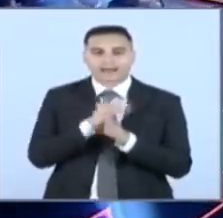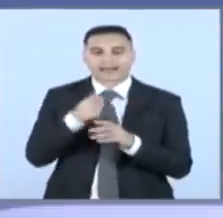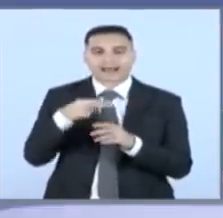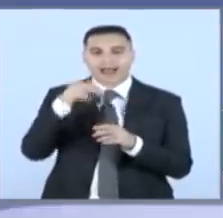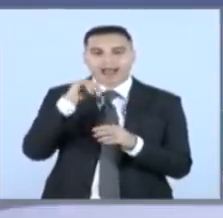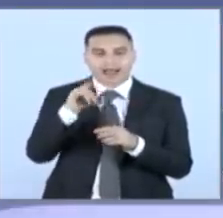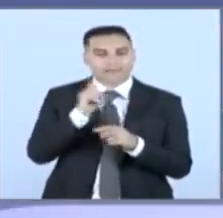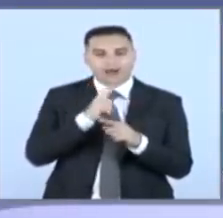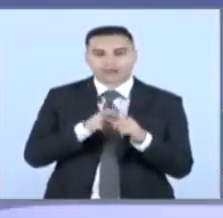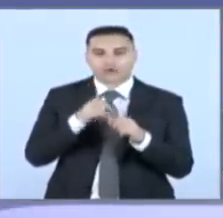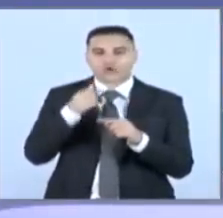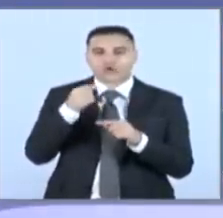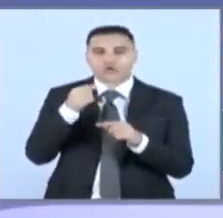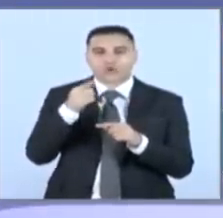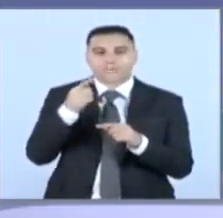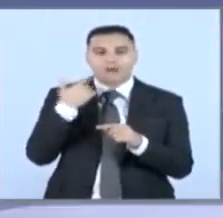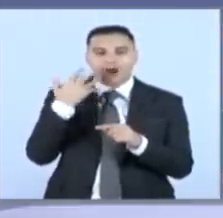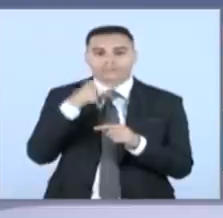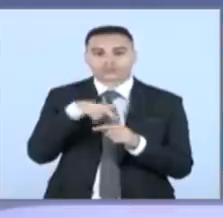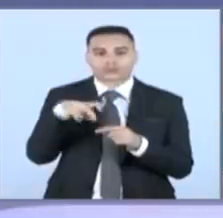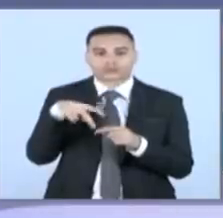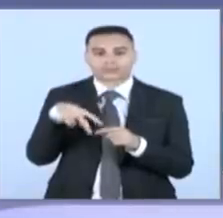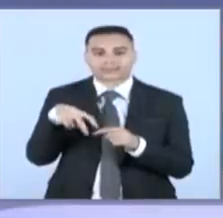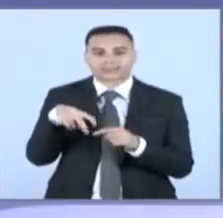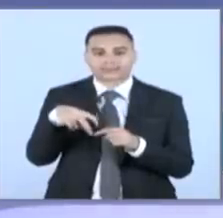الأراجوز، ما هو ربع العدد 880؟